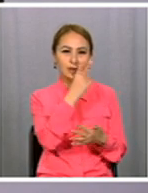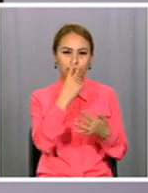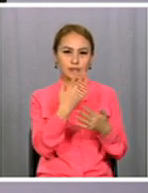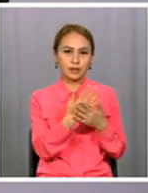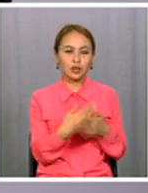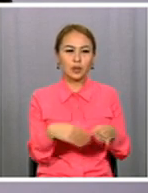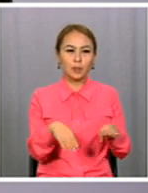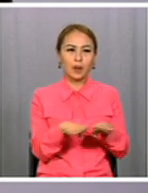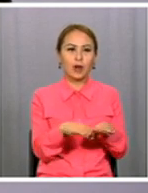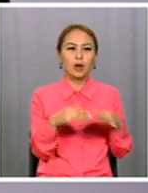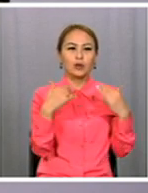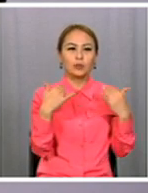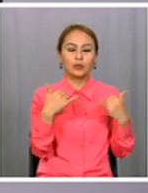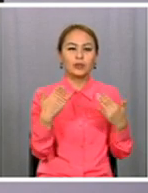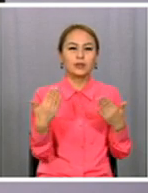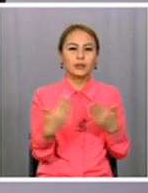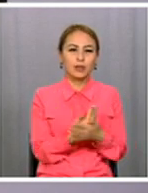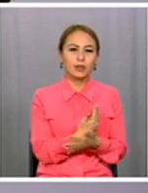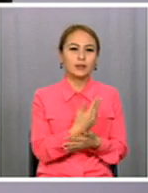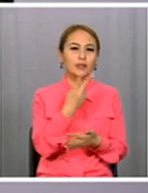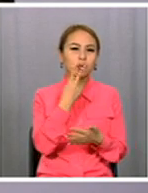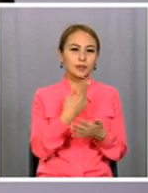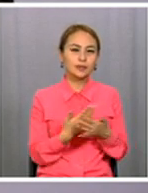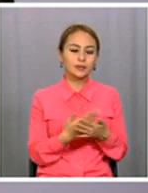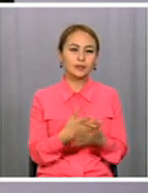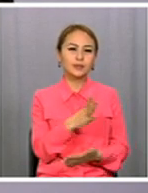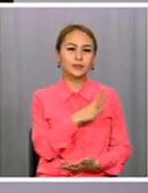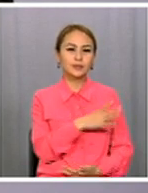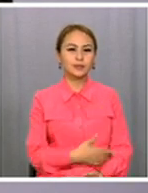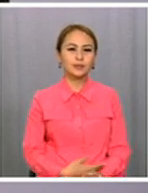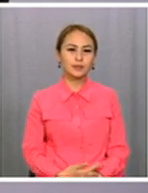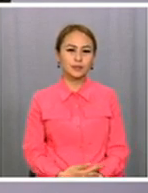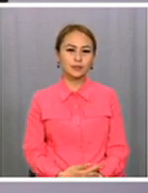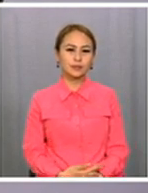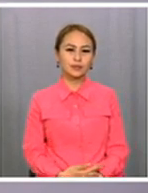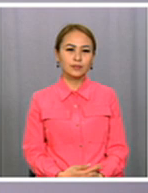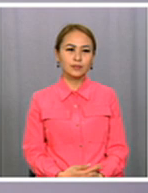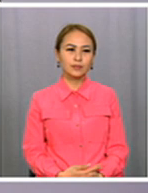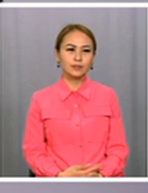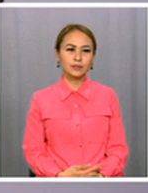Бүгін осыған тағы да көз жеткіздіңіздер деп ойлаймын оқушылар.